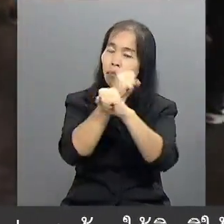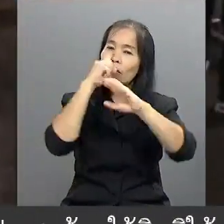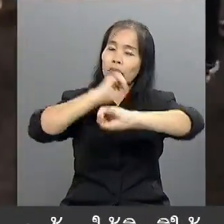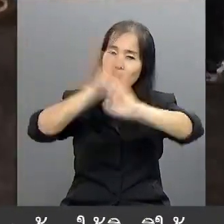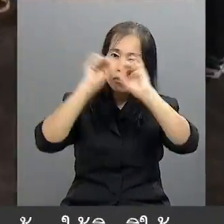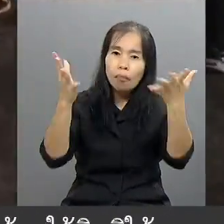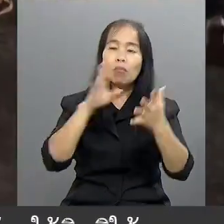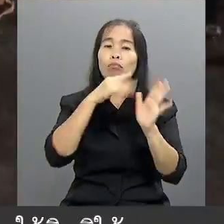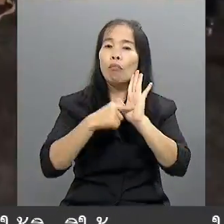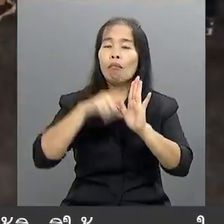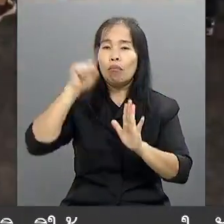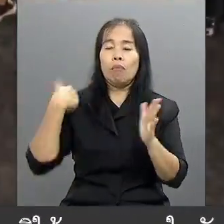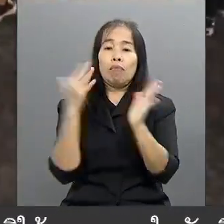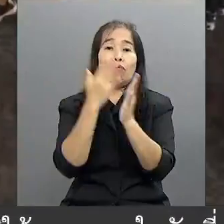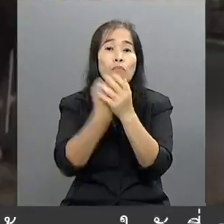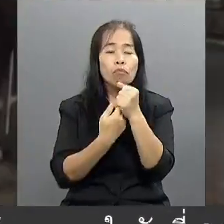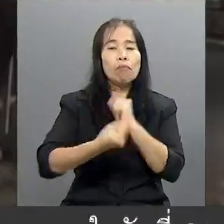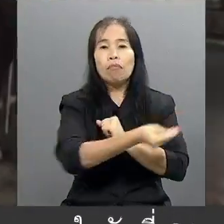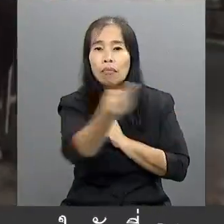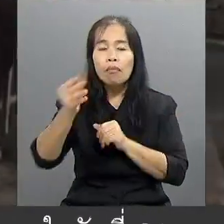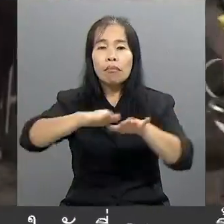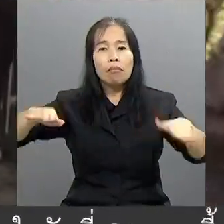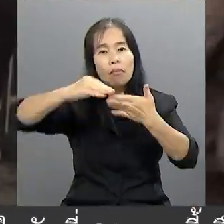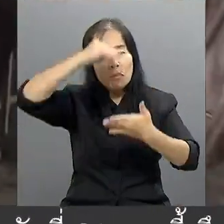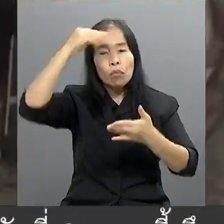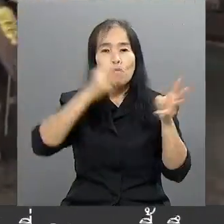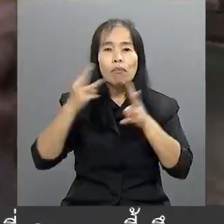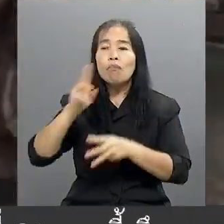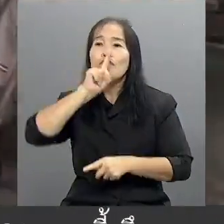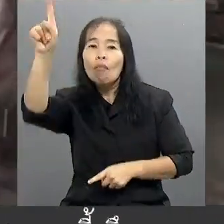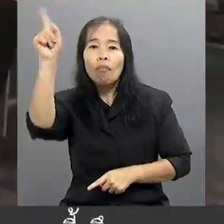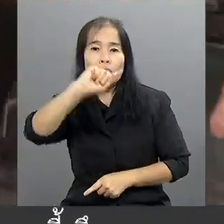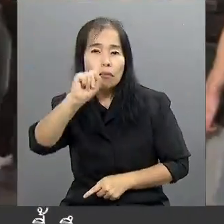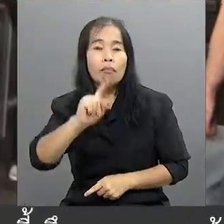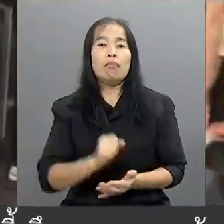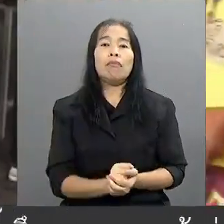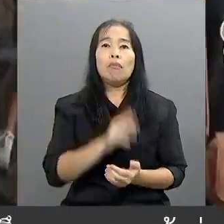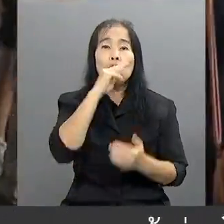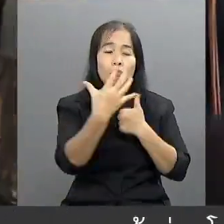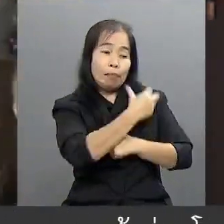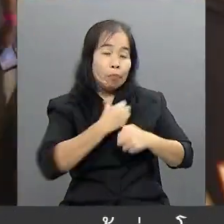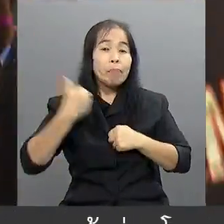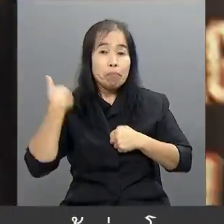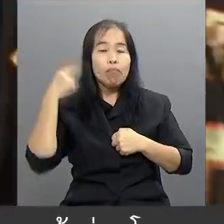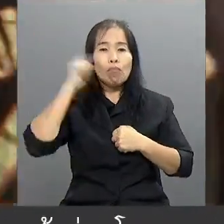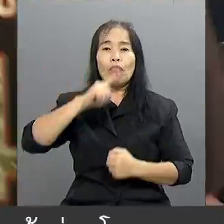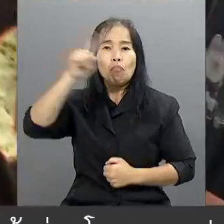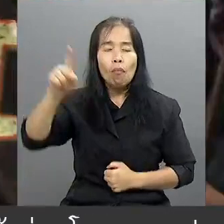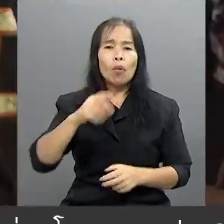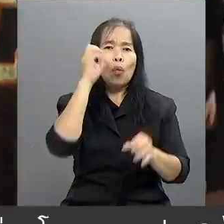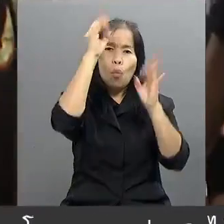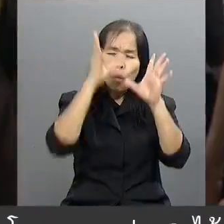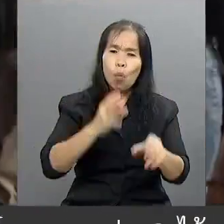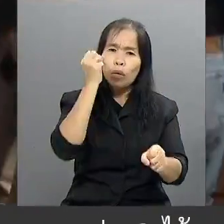ต้องมีคู่มือหรือว่าแนวทางให้นักเรียนร้องเรียนเมื่อถูกล่วงละเมิดทางเพศและให้รู้ว่าอะไรที่ครูทำได้ครูทำไม่